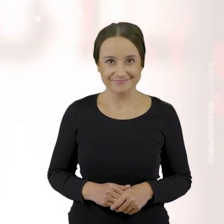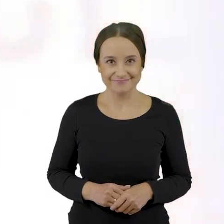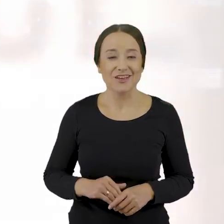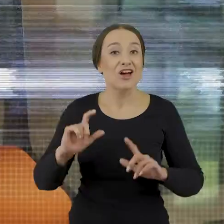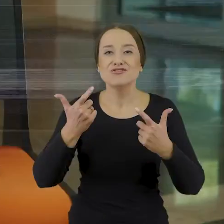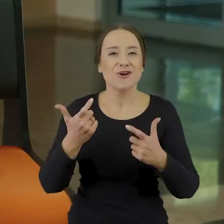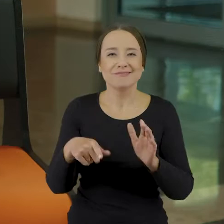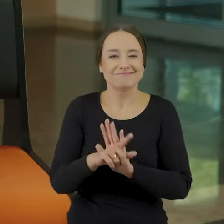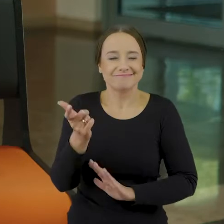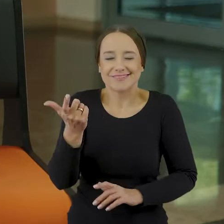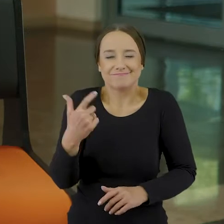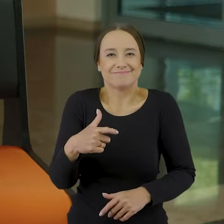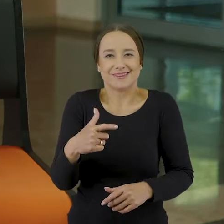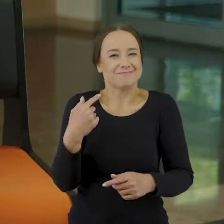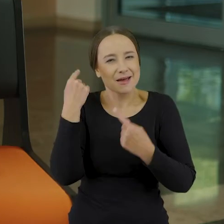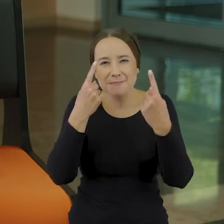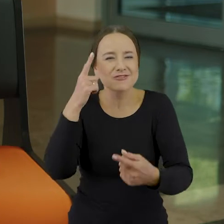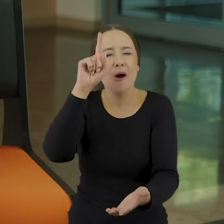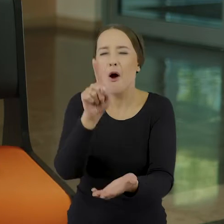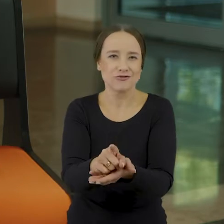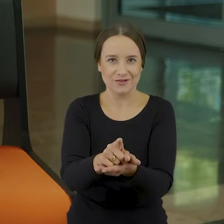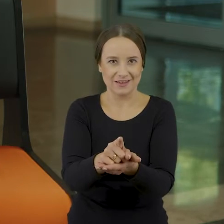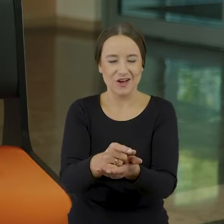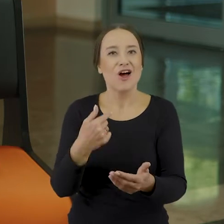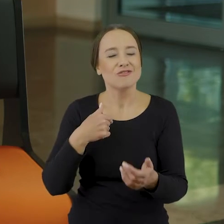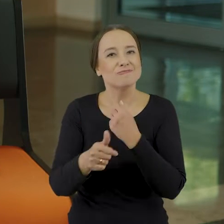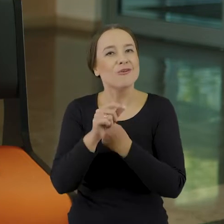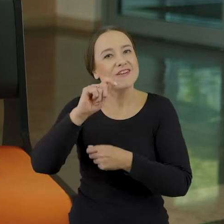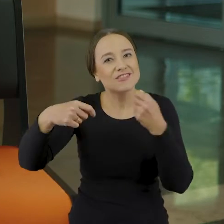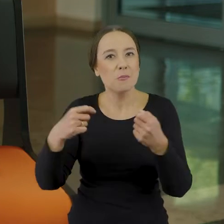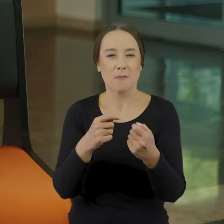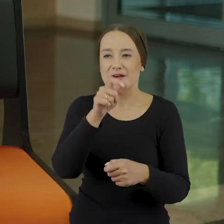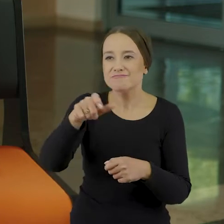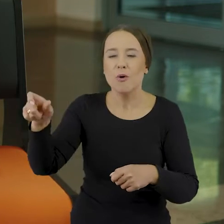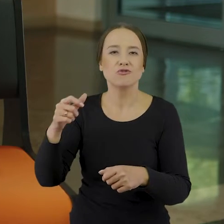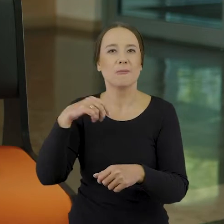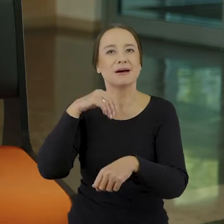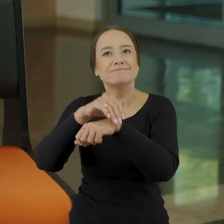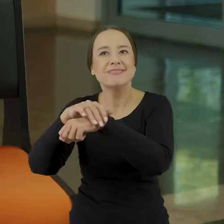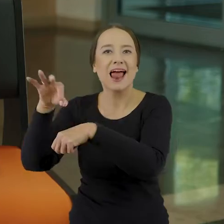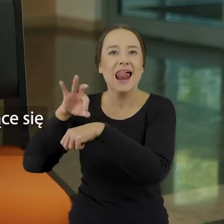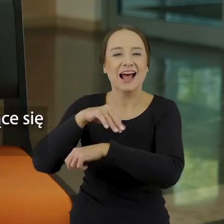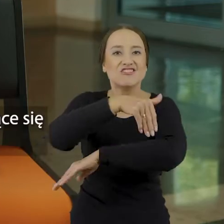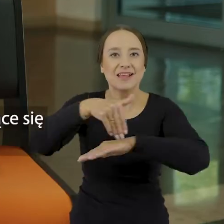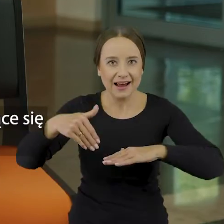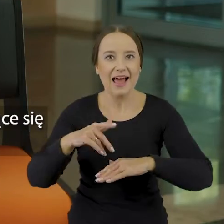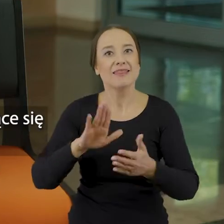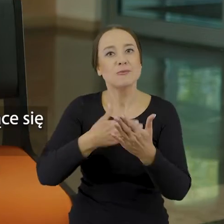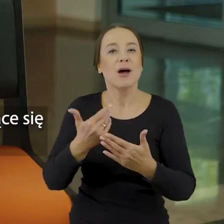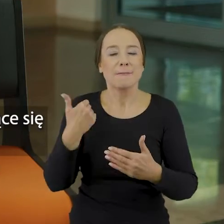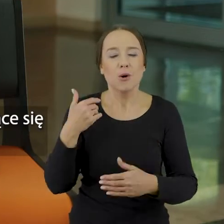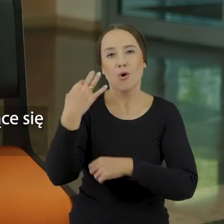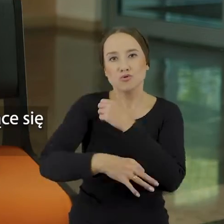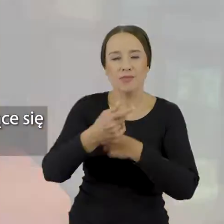lepsze to co jest dla mnie niesamowitym tak myślę jednak osiągnięciem to to że ja współpracuję z kolegami z zagranicy I to że na przykład